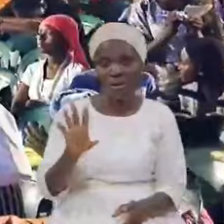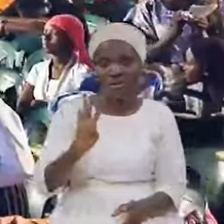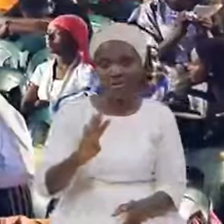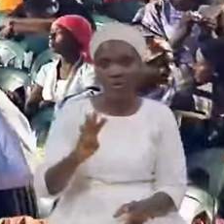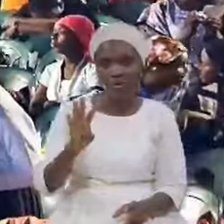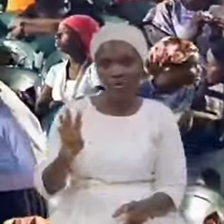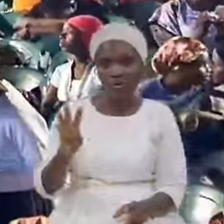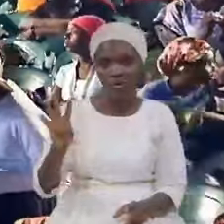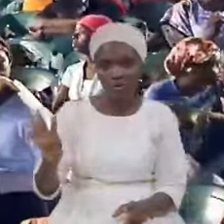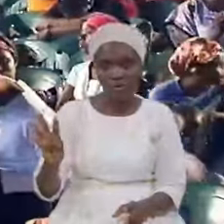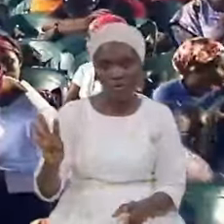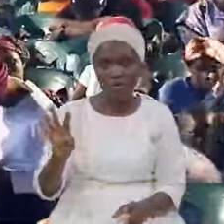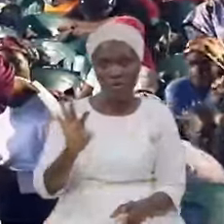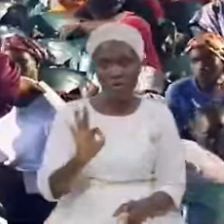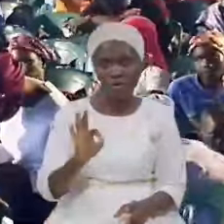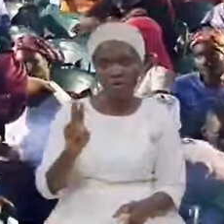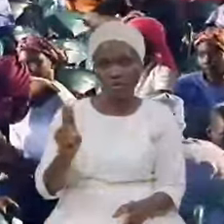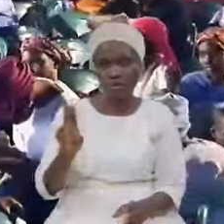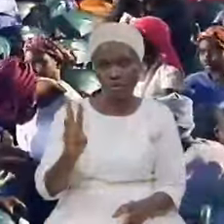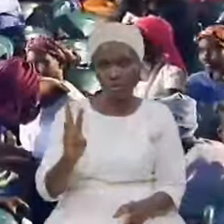messages WhatsApp sur ce numéro